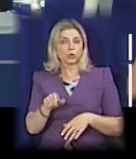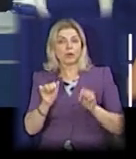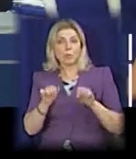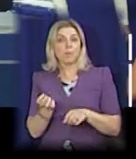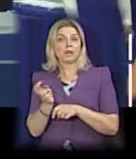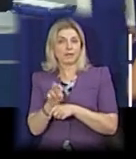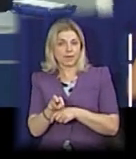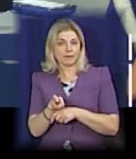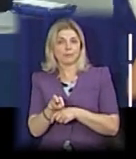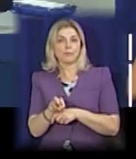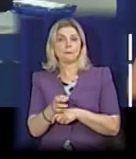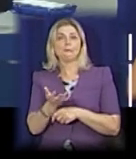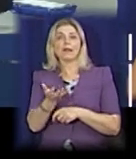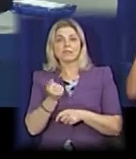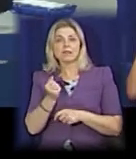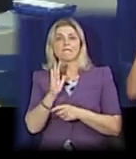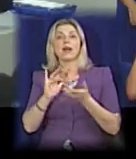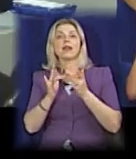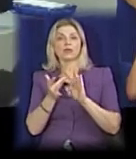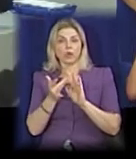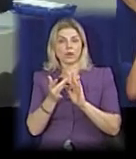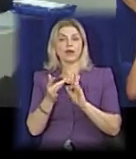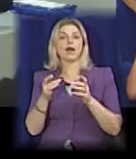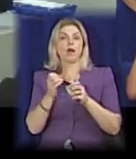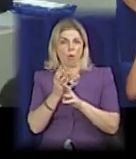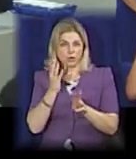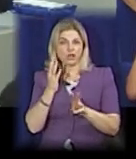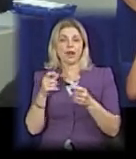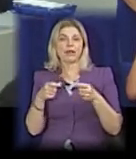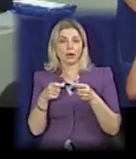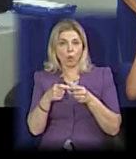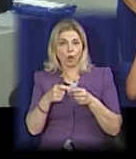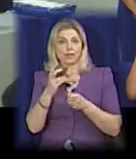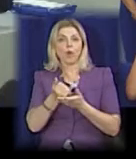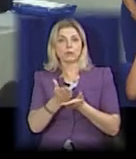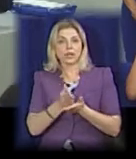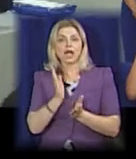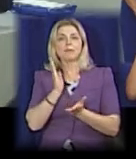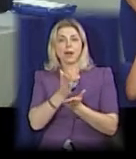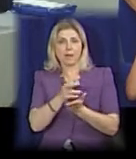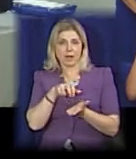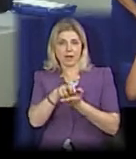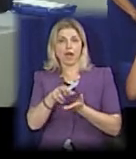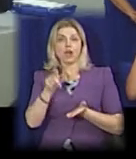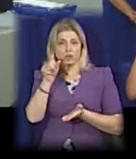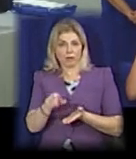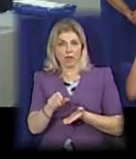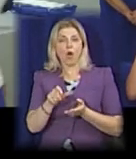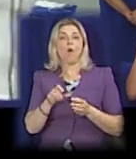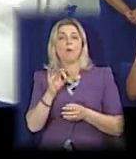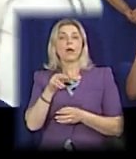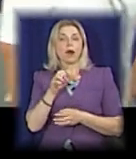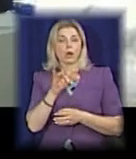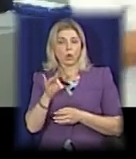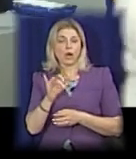прийти, взяти в електронній черзі талон на обслуговування, одразу піти до оператора. Якщо всі документи наявні, то на